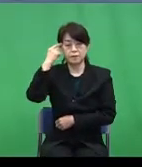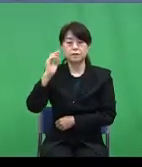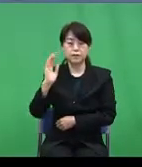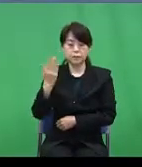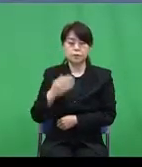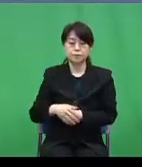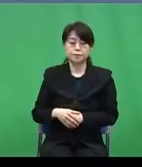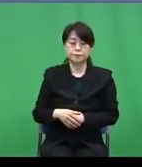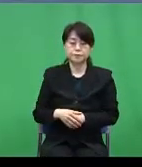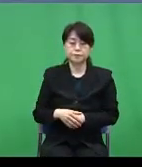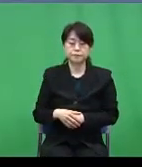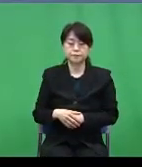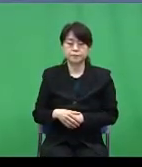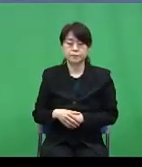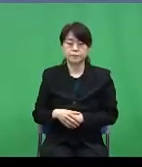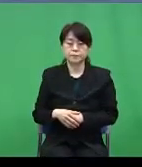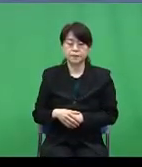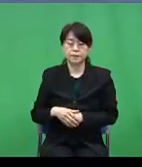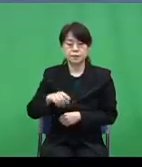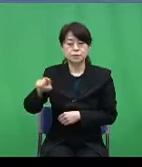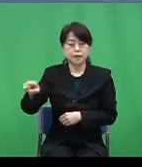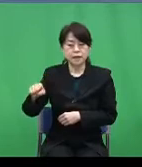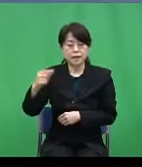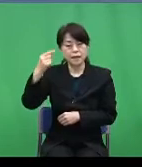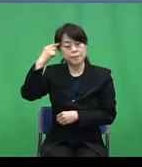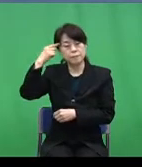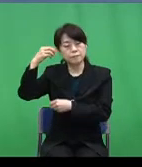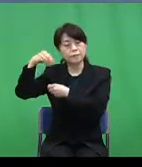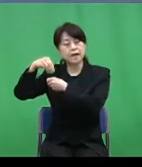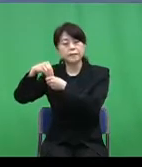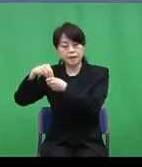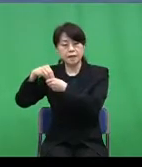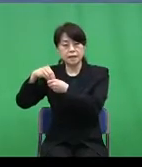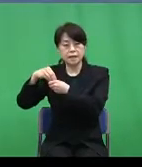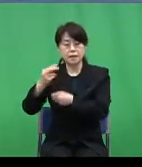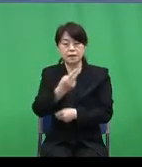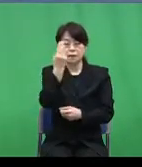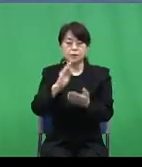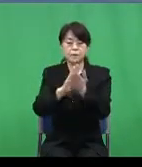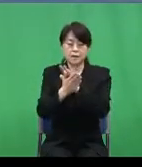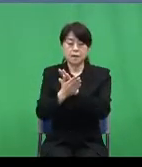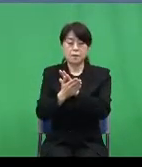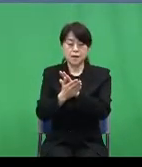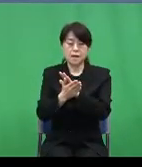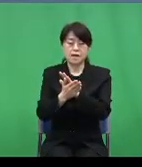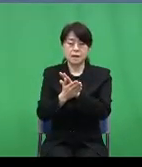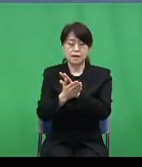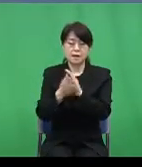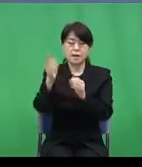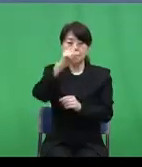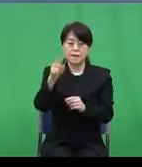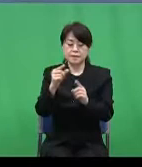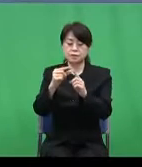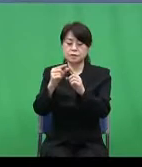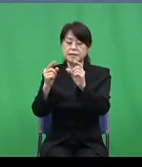あ、そういったことが念頭にありまして、富山県はまさに、まあ、SDGs